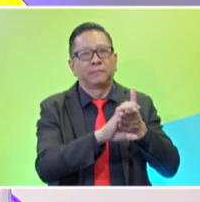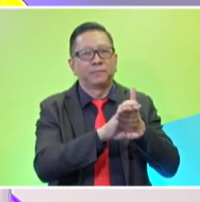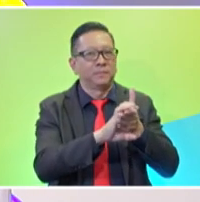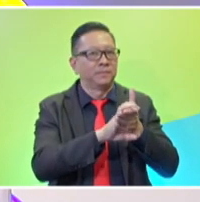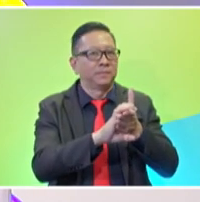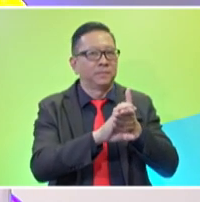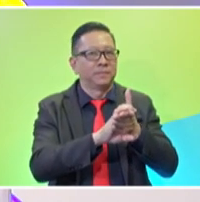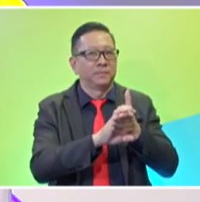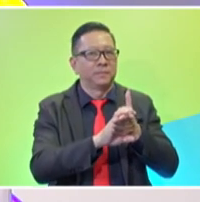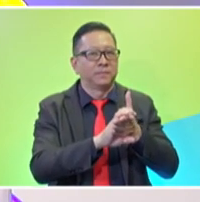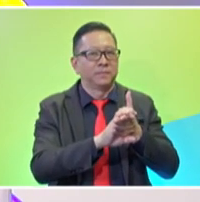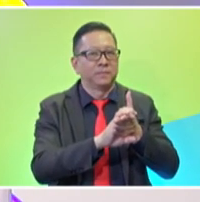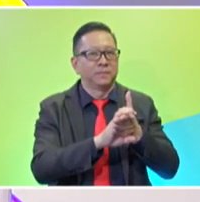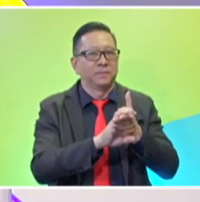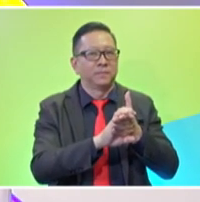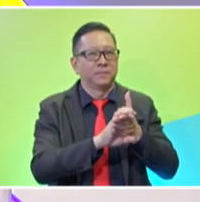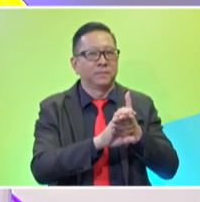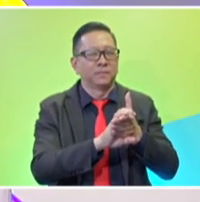kalau belajar